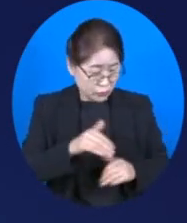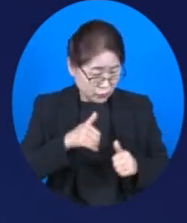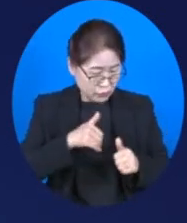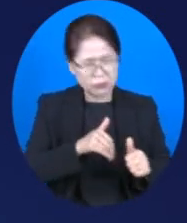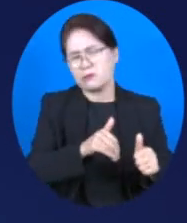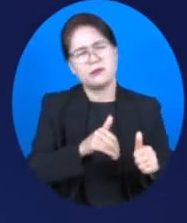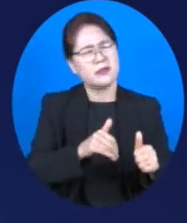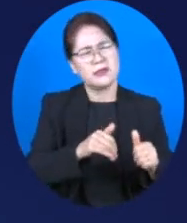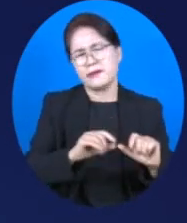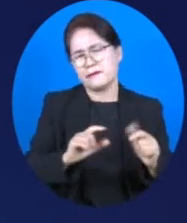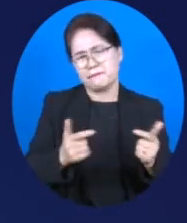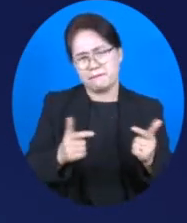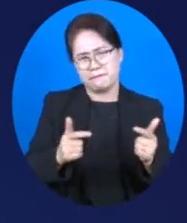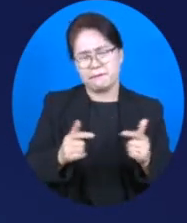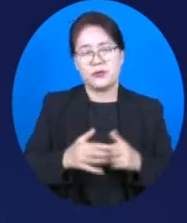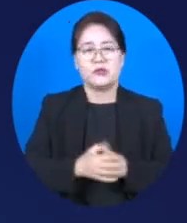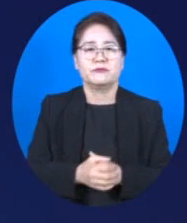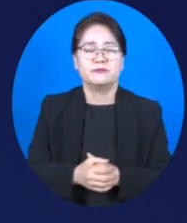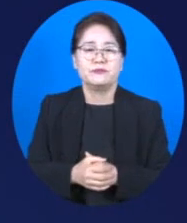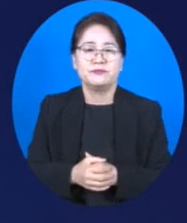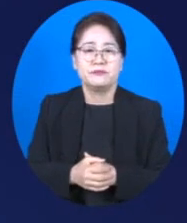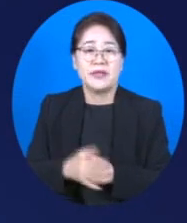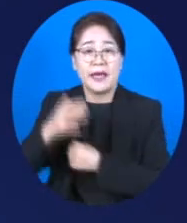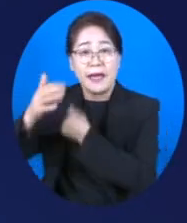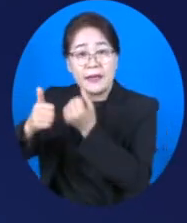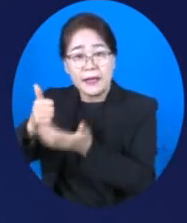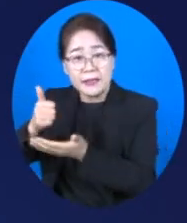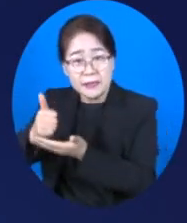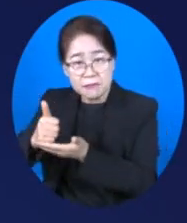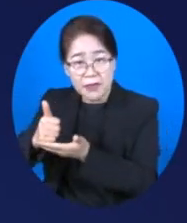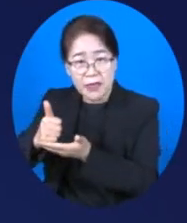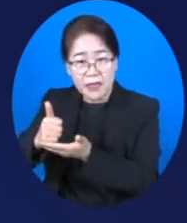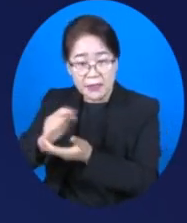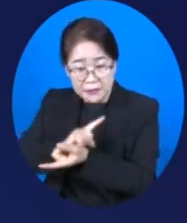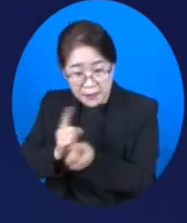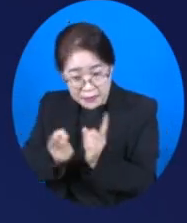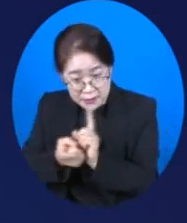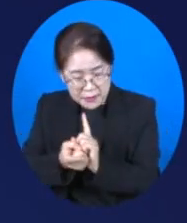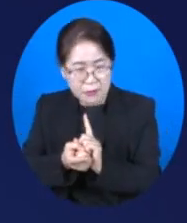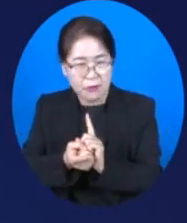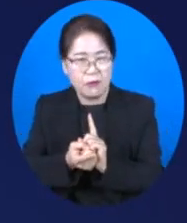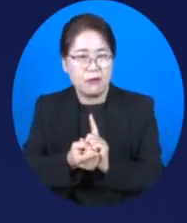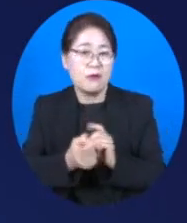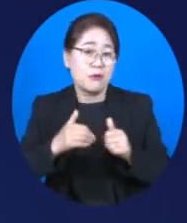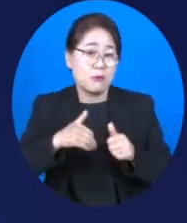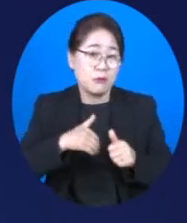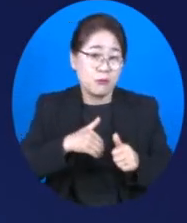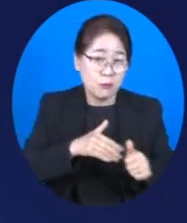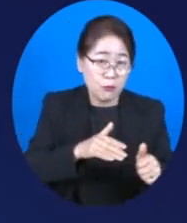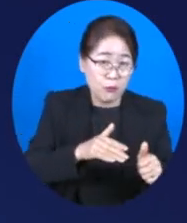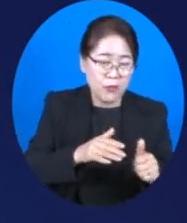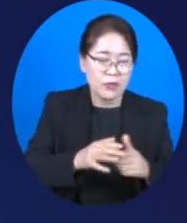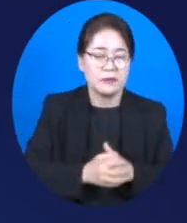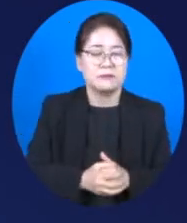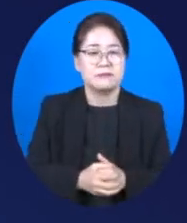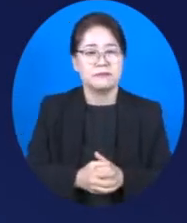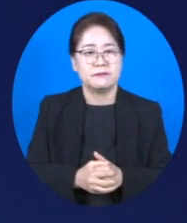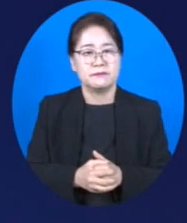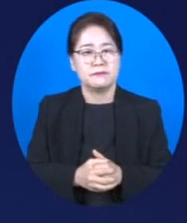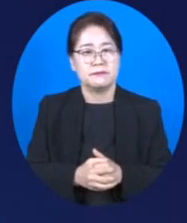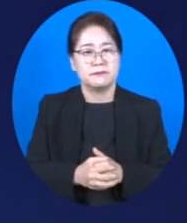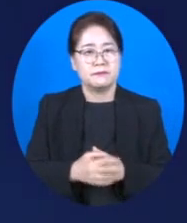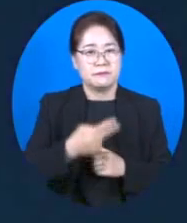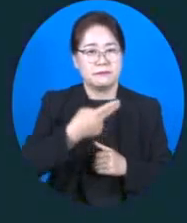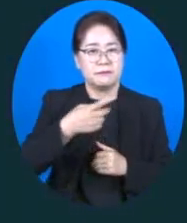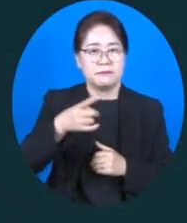보내지 않았다는 사실입니다. 하나님의 대사로 우리를 보내셨습니다. 여러분, 대사의